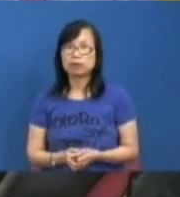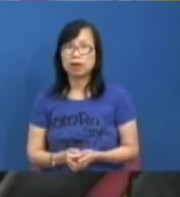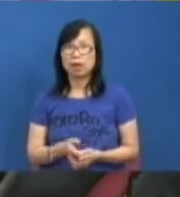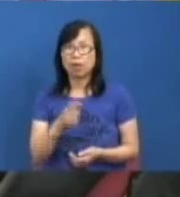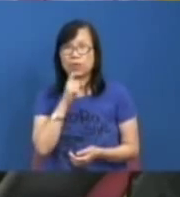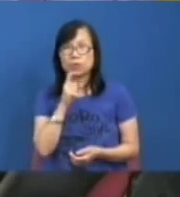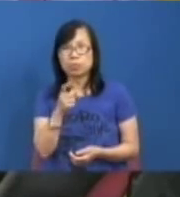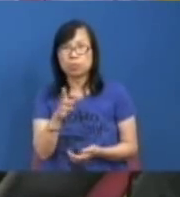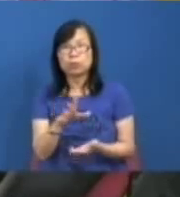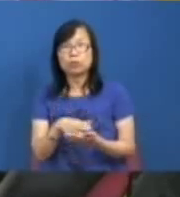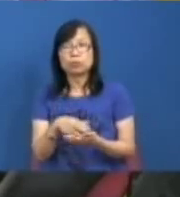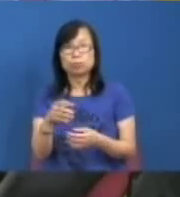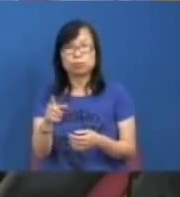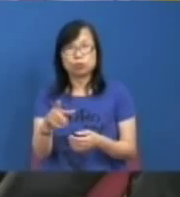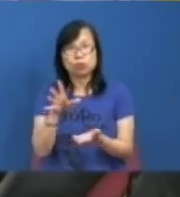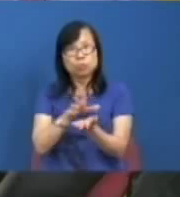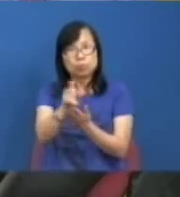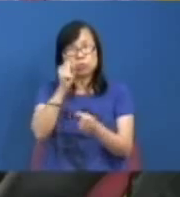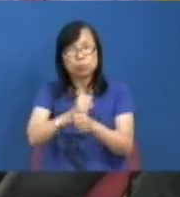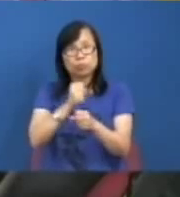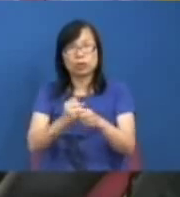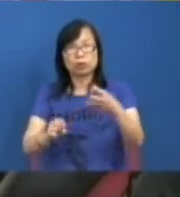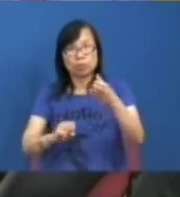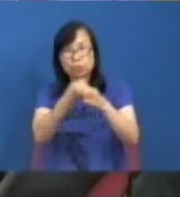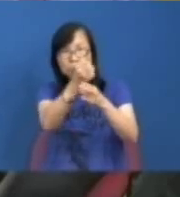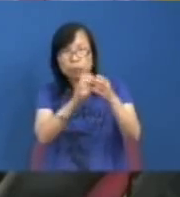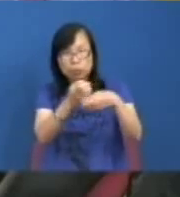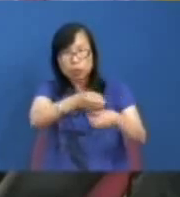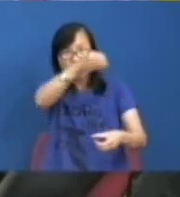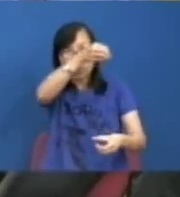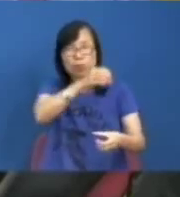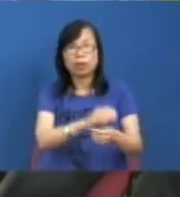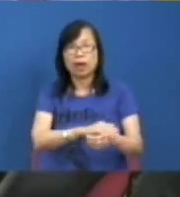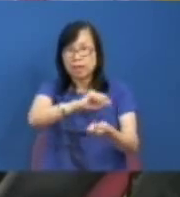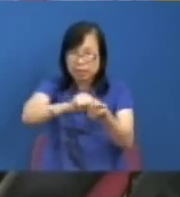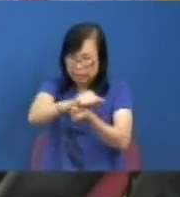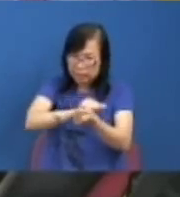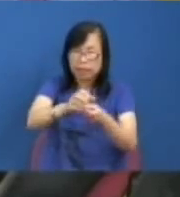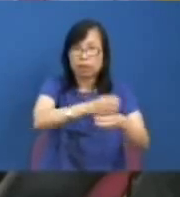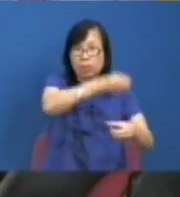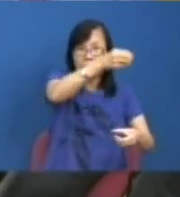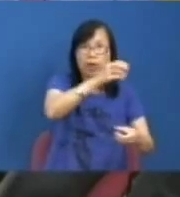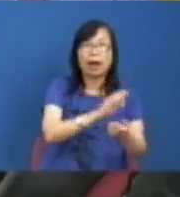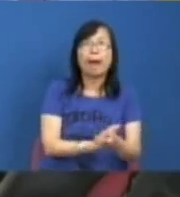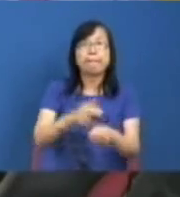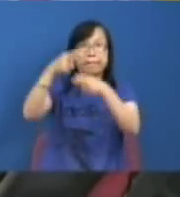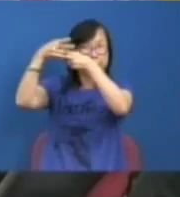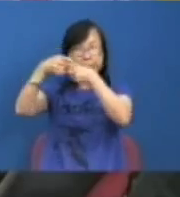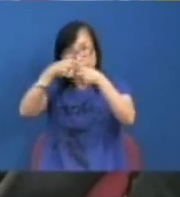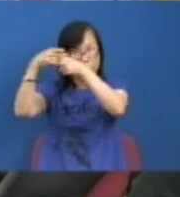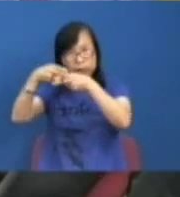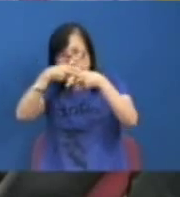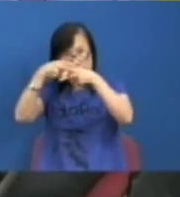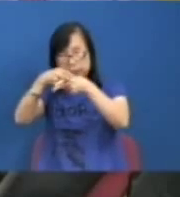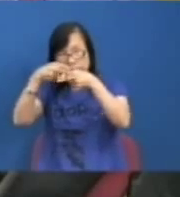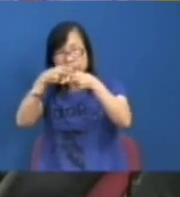唔少嘅專做呢、這個通渠啊、洗渠啊，同埋呢個叫做閉路電視渠入邊